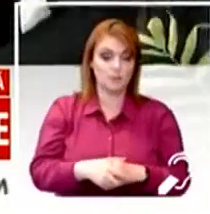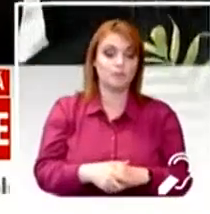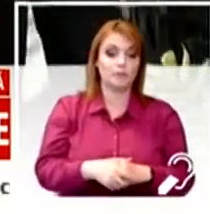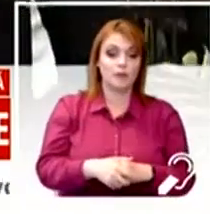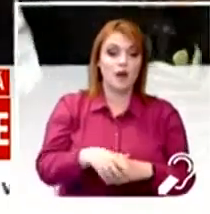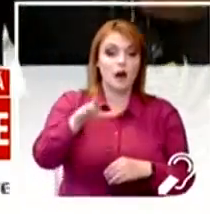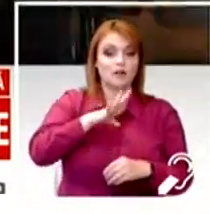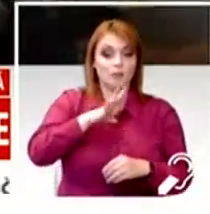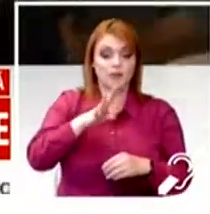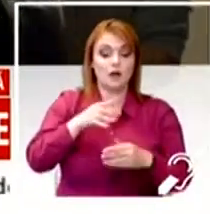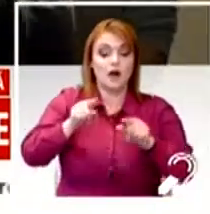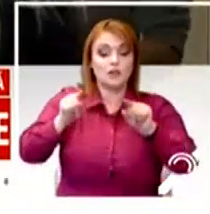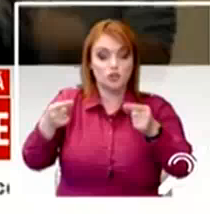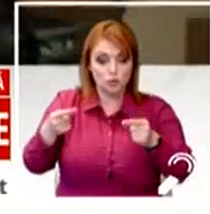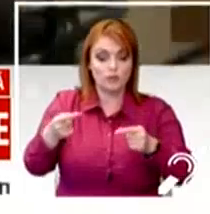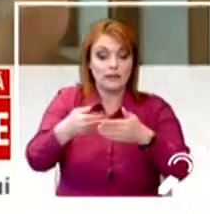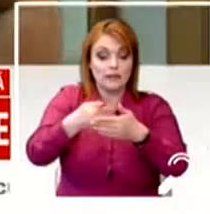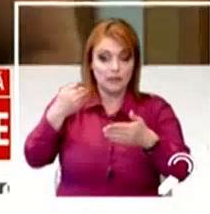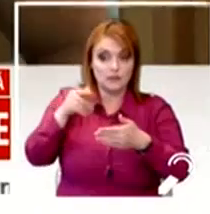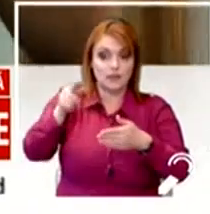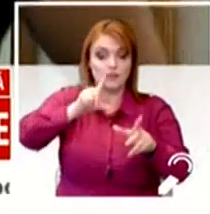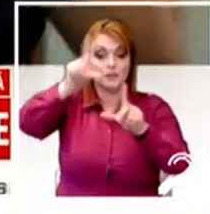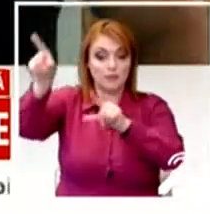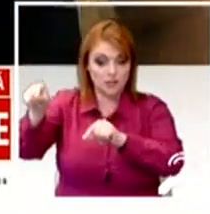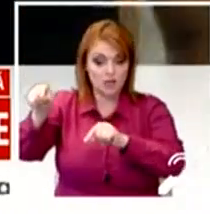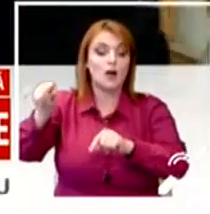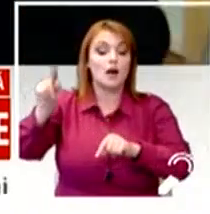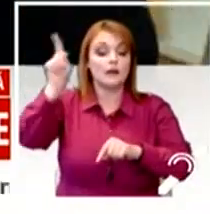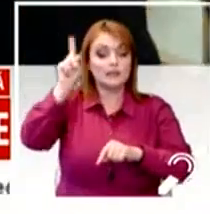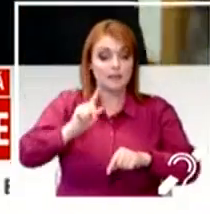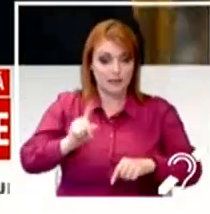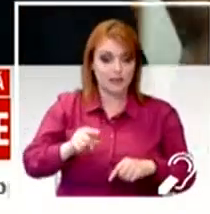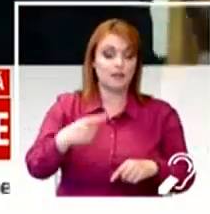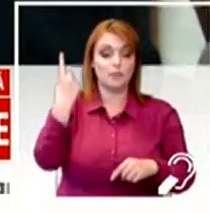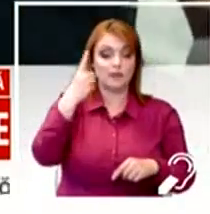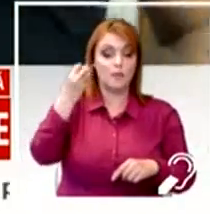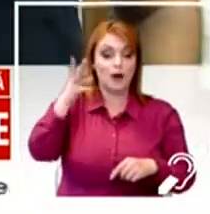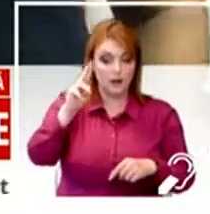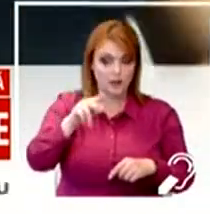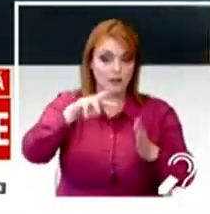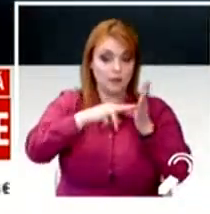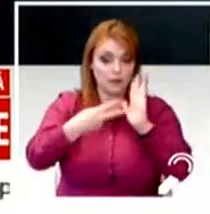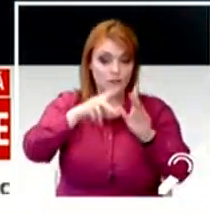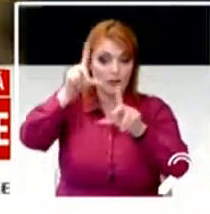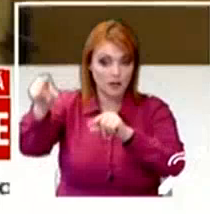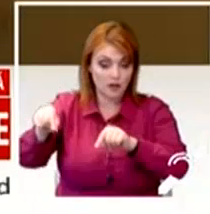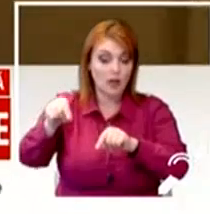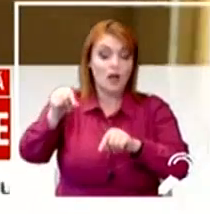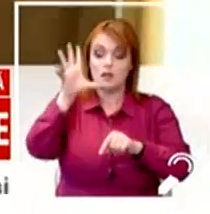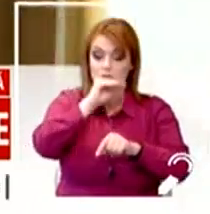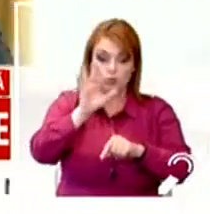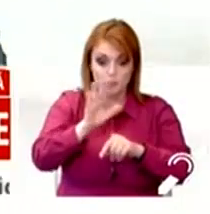Chișinău, înainte de a pleca spre Tel Aviv. A doua zi, la solicitarea procurorilor anticorupție,